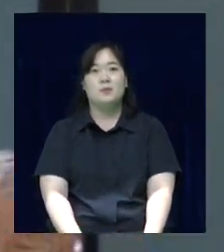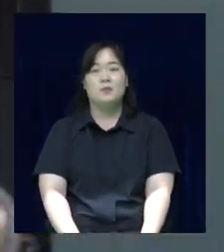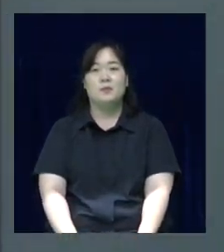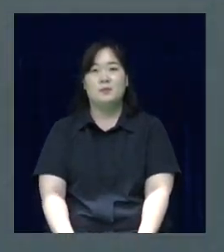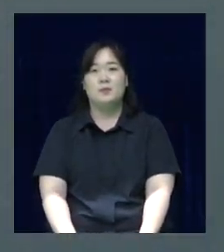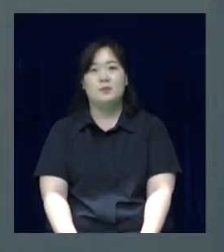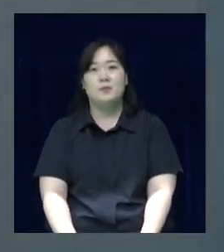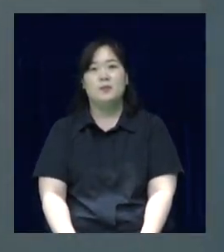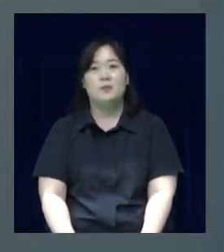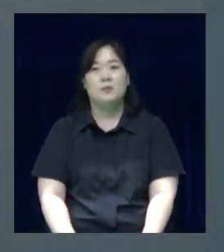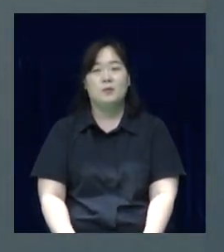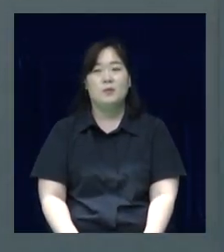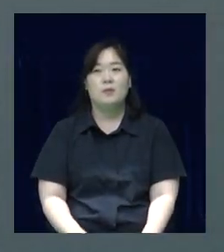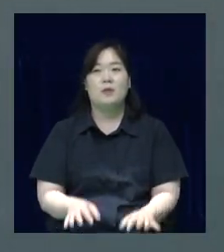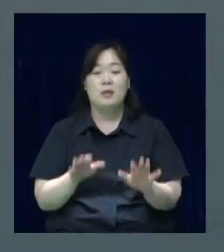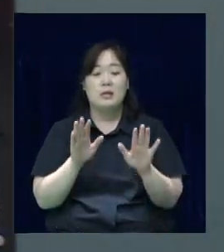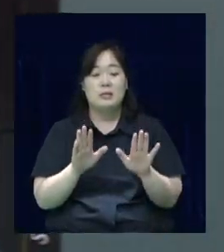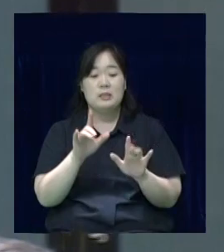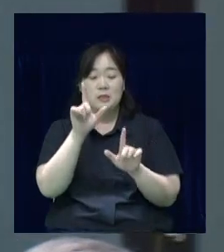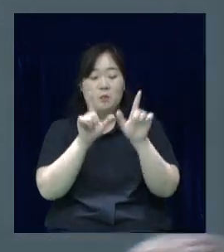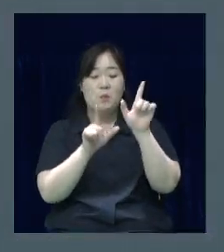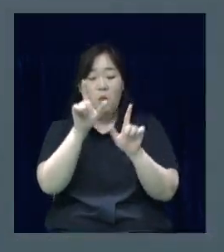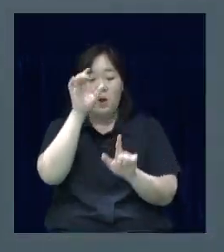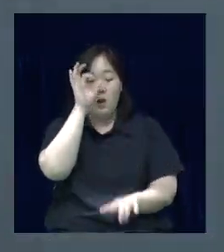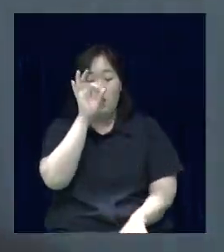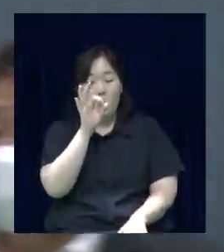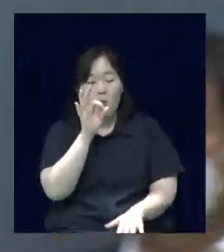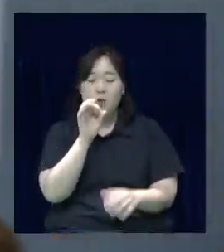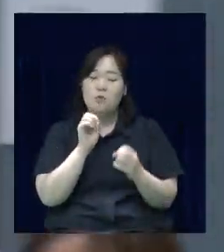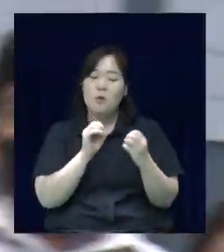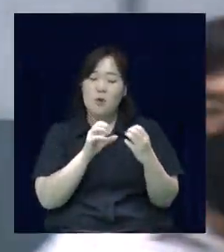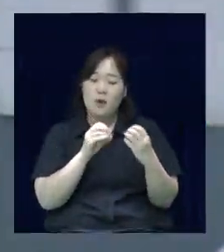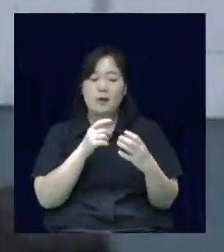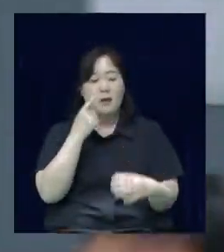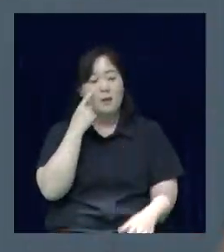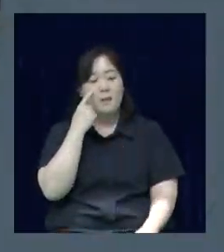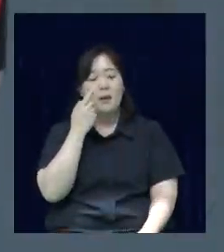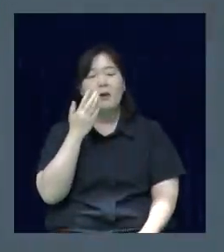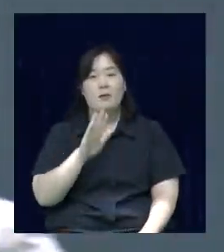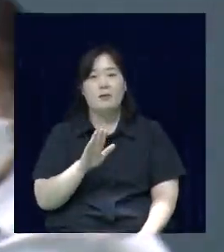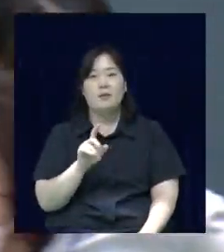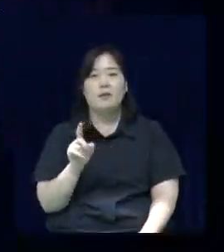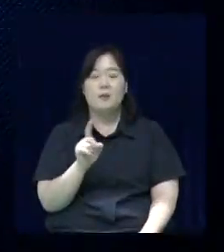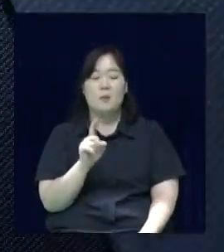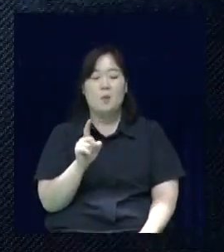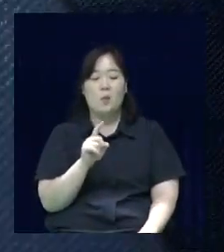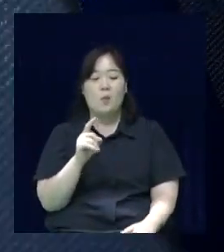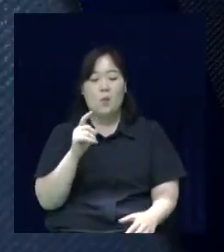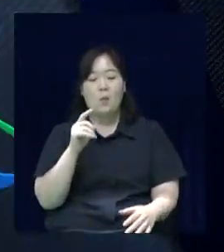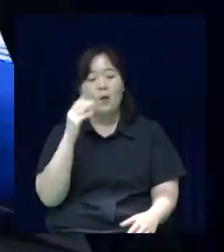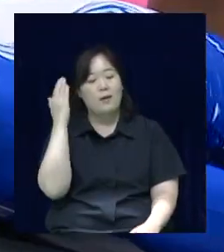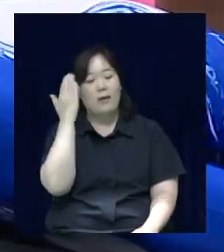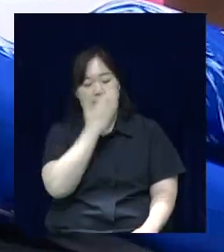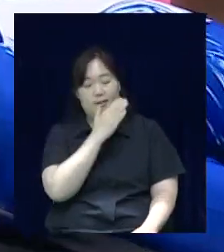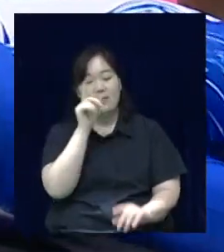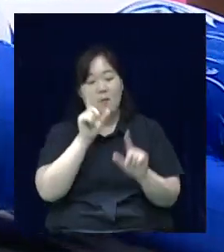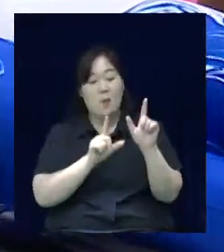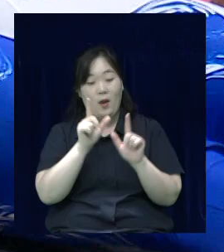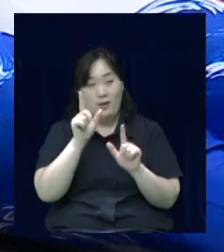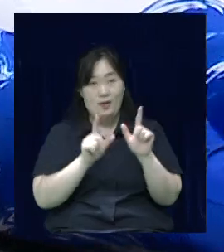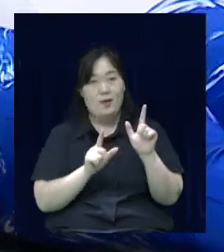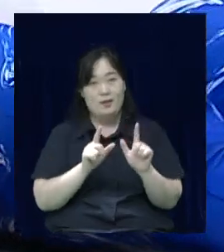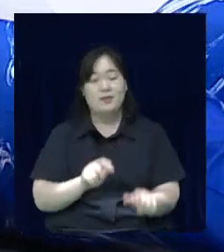이제 방금 전에 있었던 이 장면을 보면서 다시 한번 좀 얘기를 해봐야 네. 되겠네요. 어떤 부분들이 또 충족을 완벽하게 시켰는지 또 볼 수 있겠습니다.